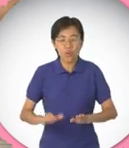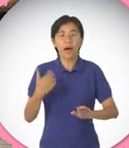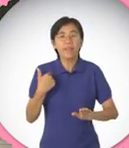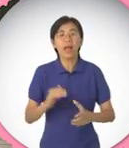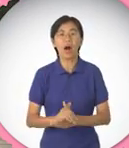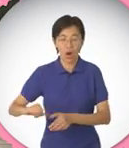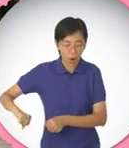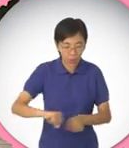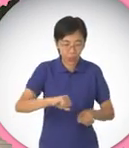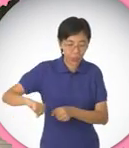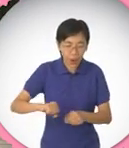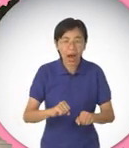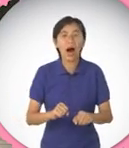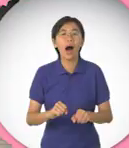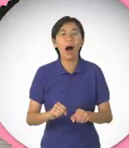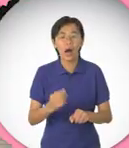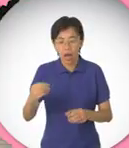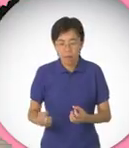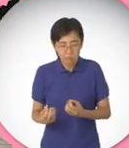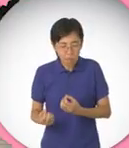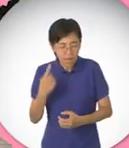าฟองอากาศหมดก็พอค่ะ